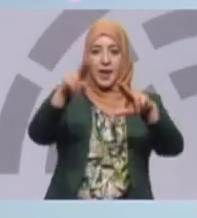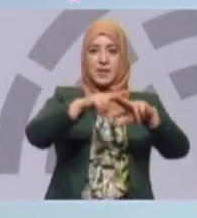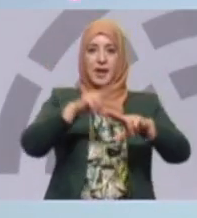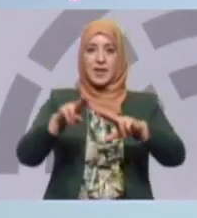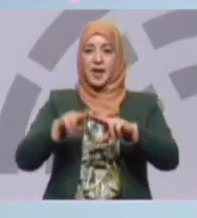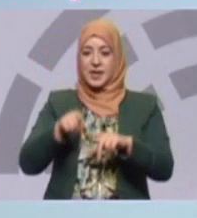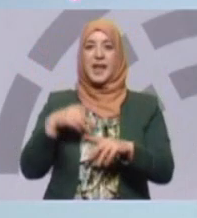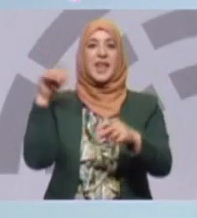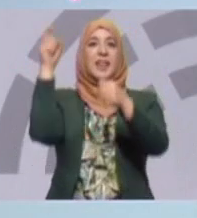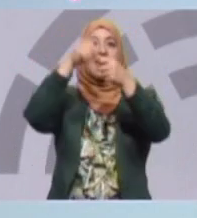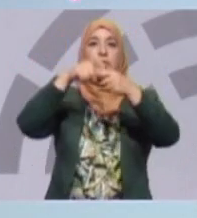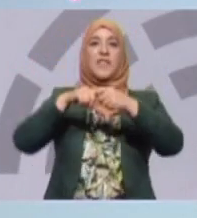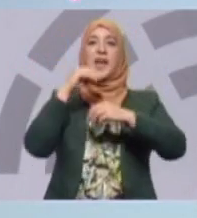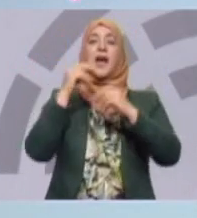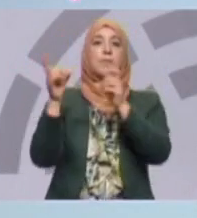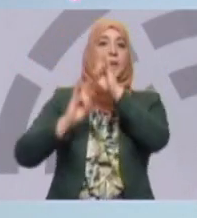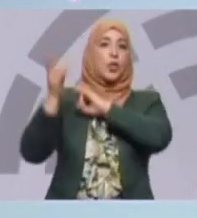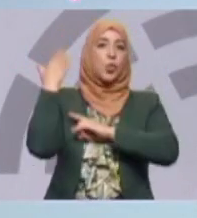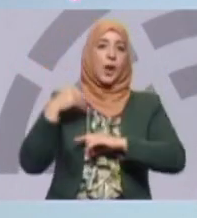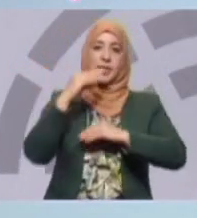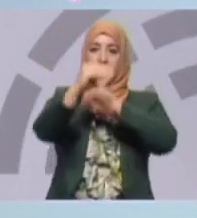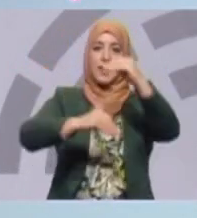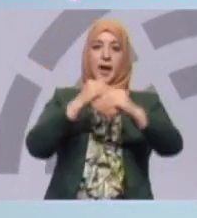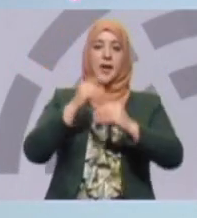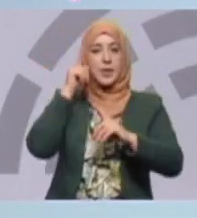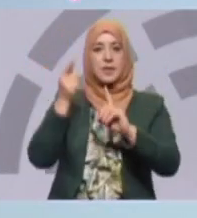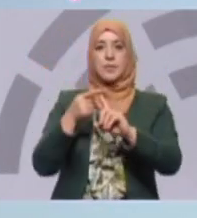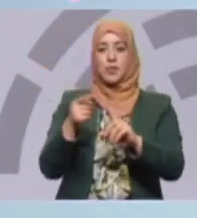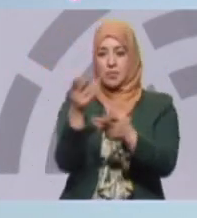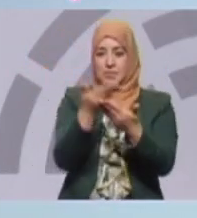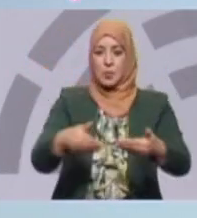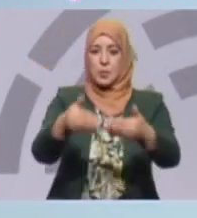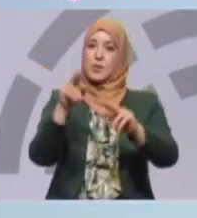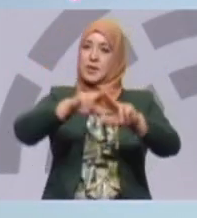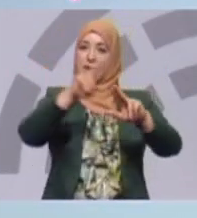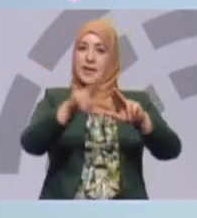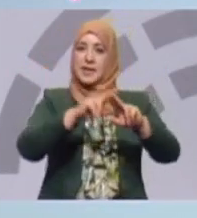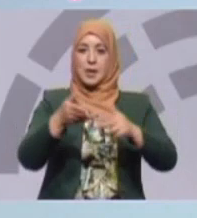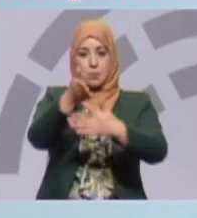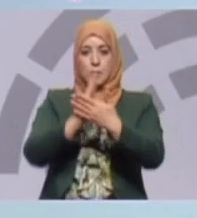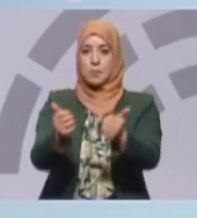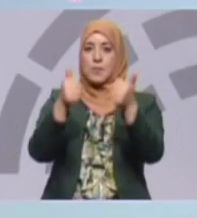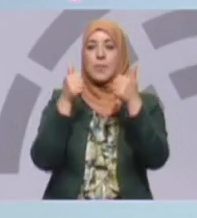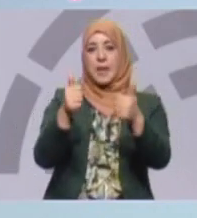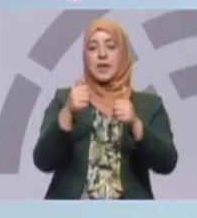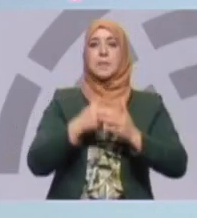العالمي وارجاع جامعه للحفريات جامعه الامريكيه للحفريات